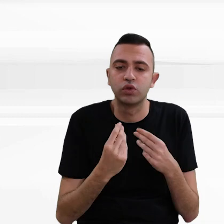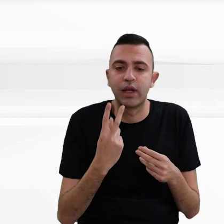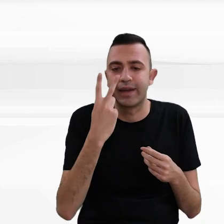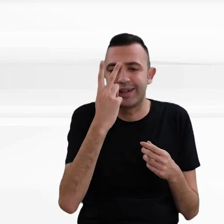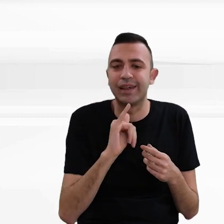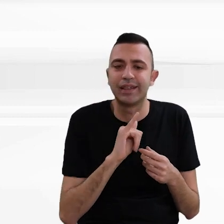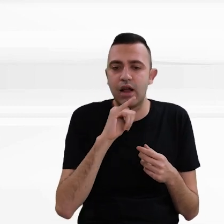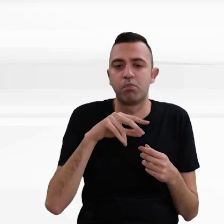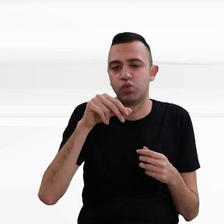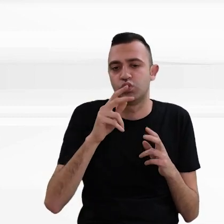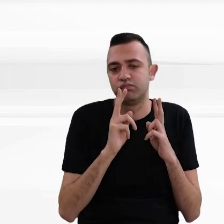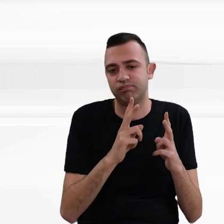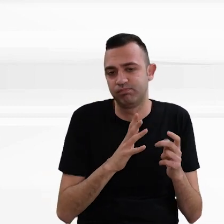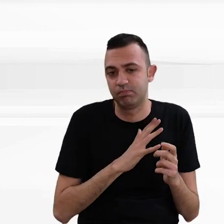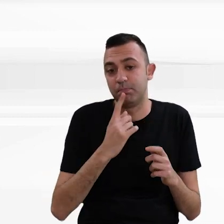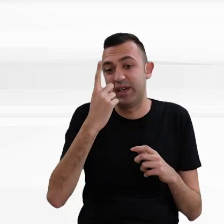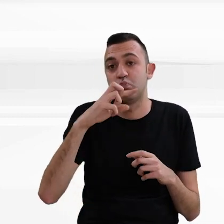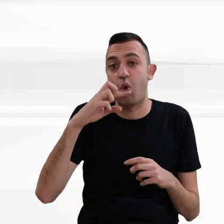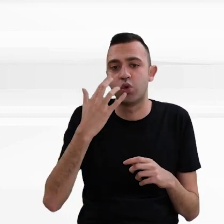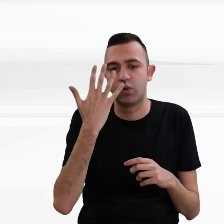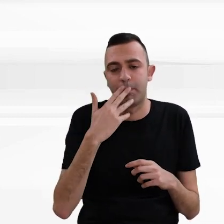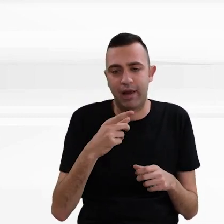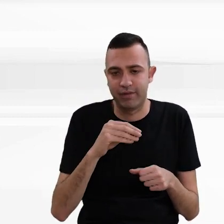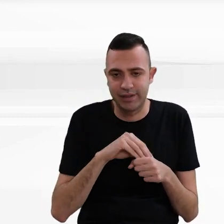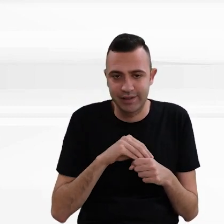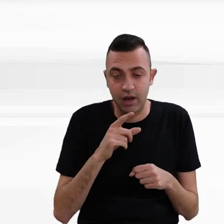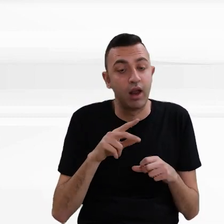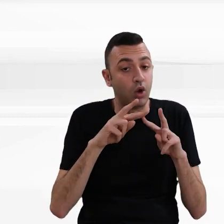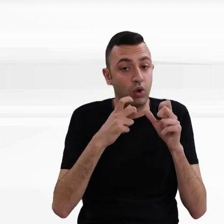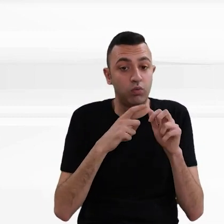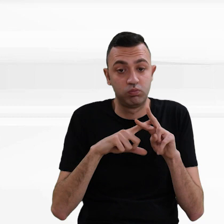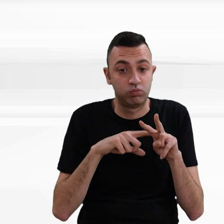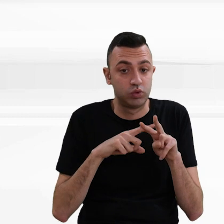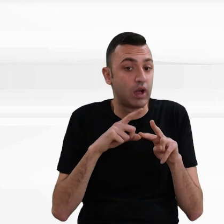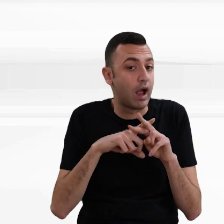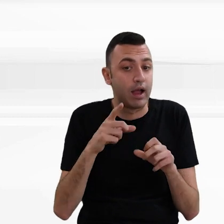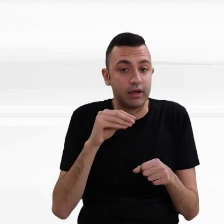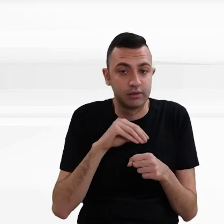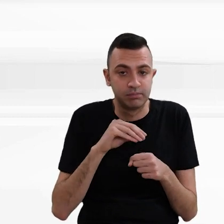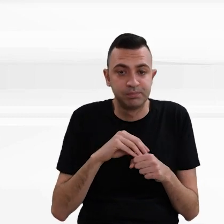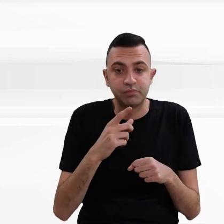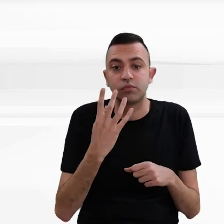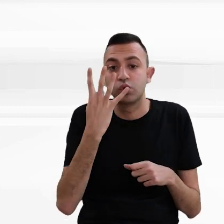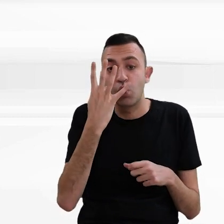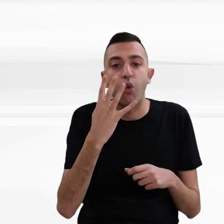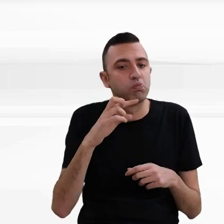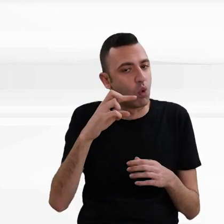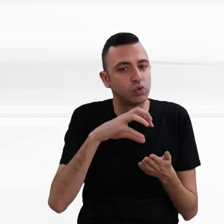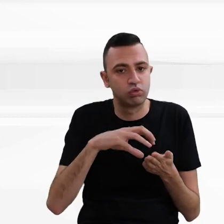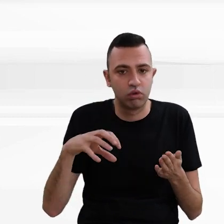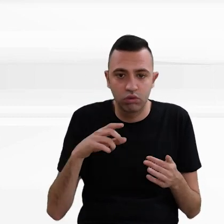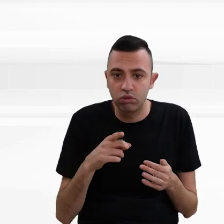öğrenciler iki gram tuz varmış Bir porsiyon pilav da da musakkaya baktığımda musakka Bu da dört porsiyon